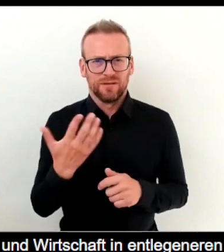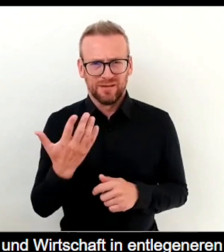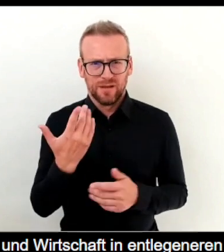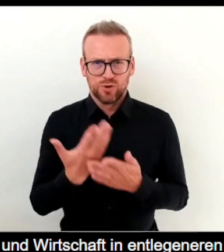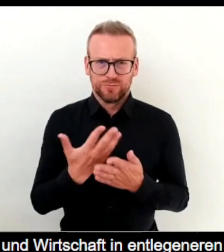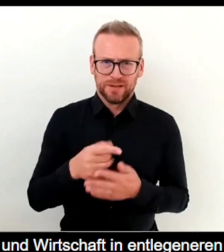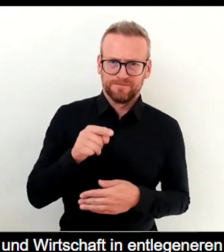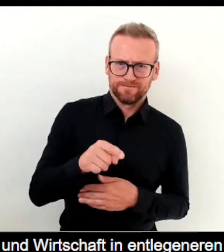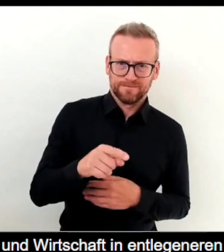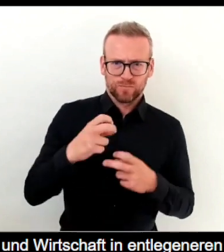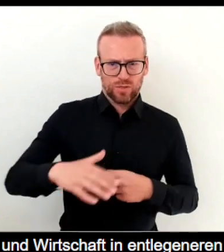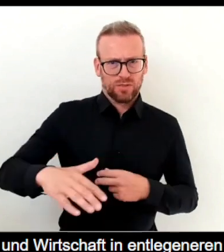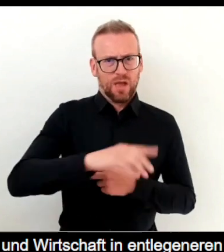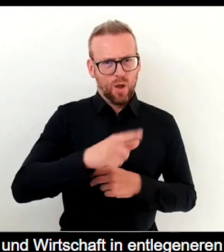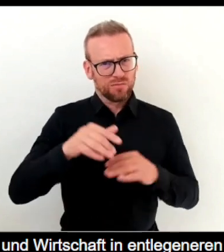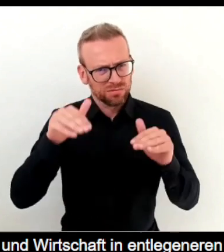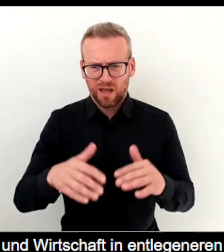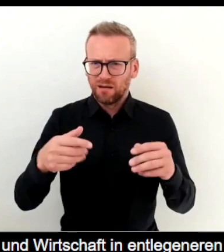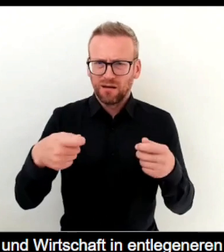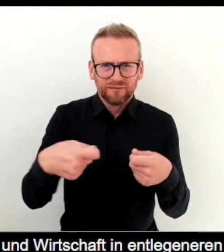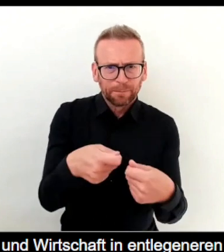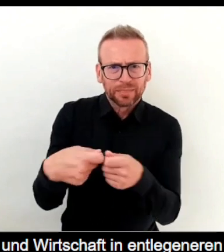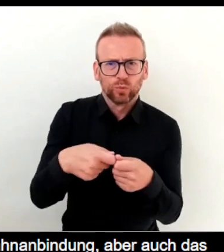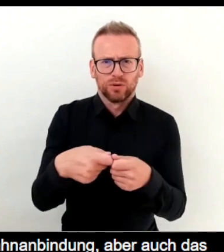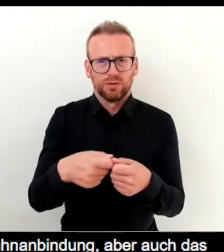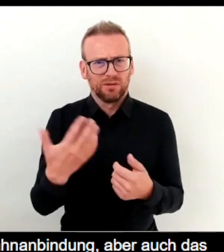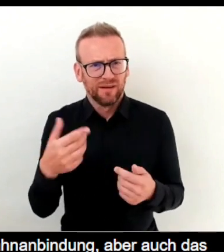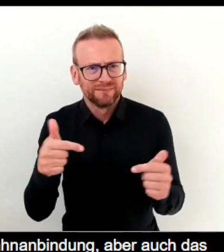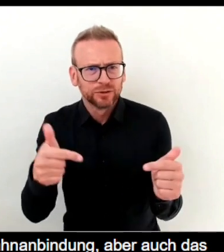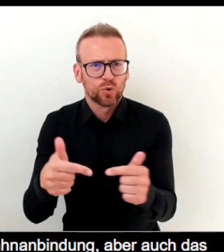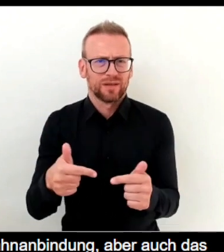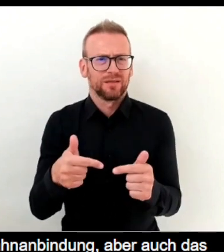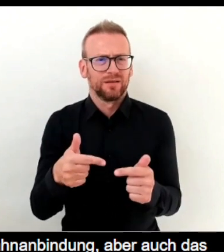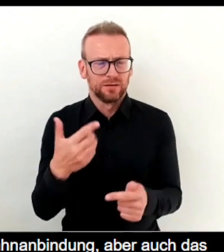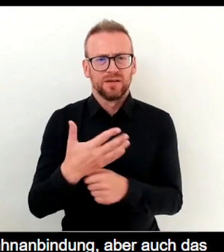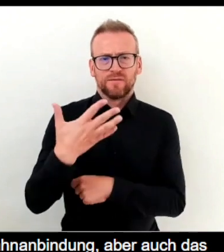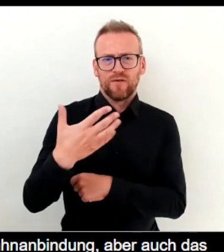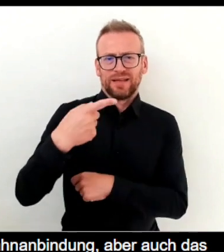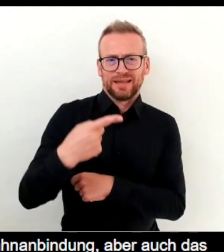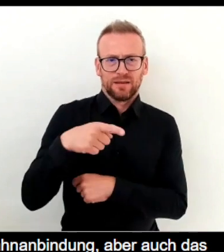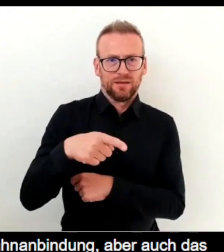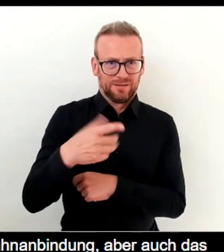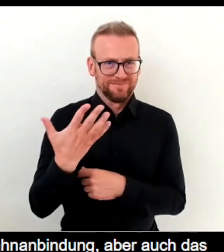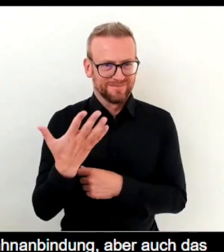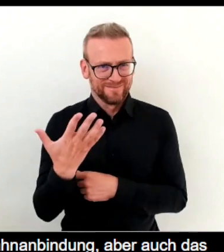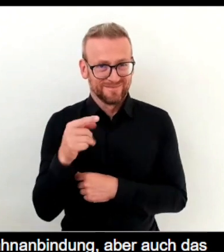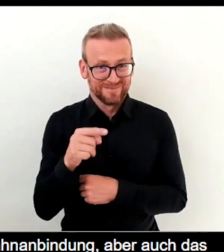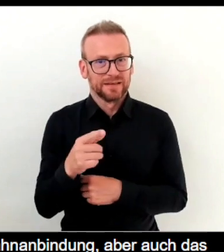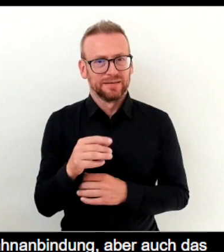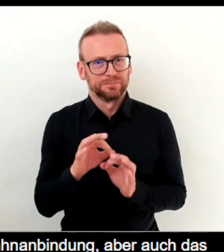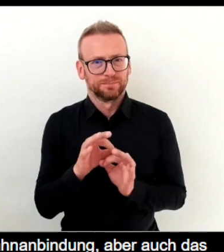widerstandsfähiger Pflanzensorten. Das wird zentral sein in Zeiten des Klimawandels. Wir brauchen